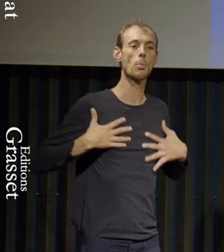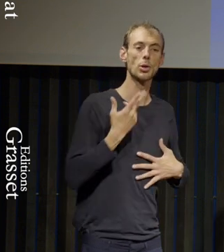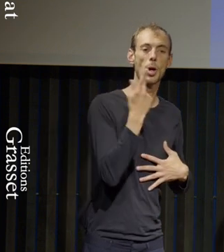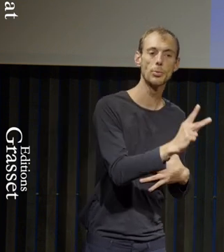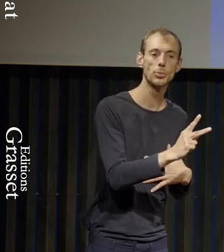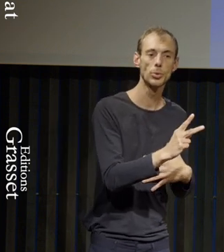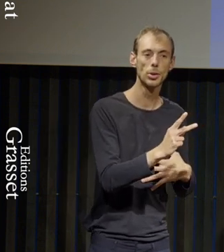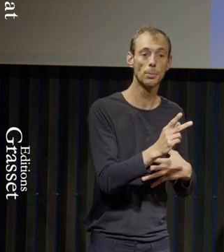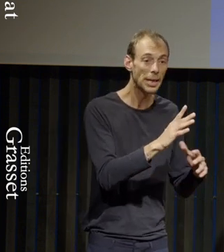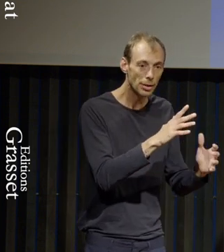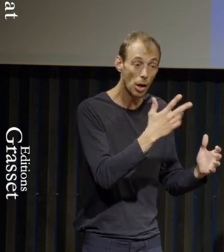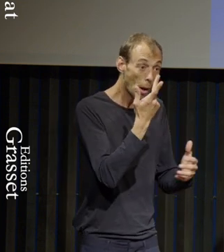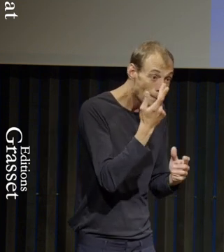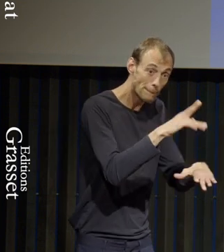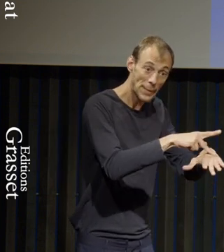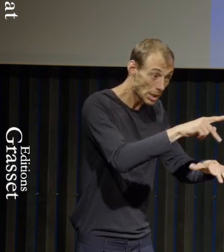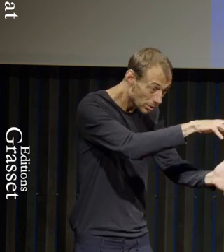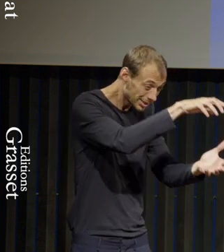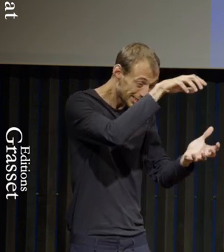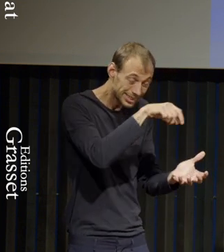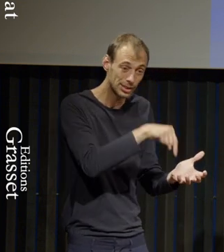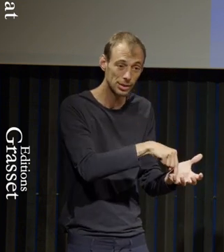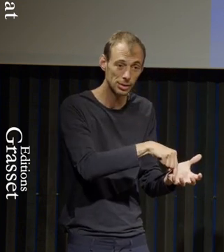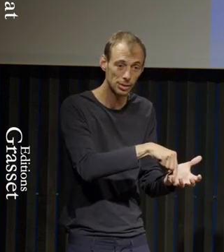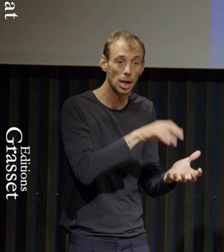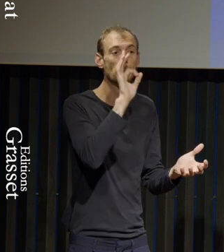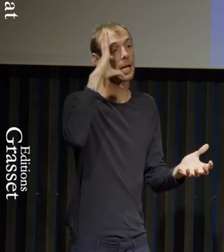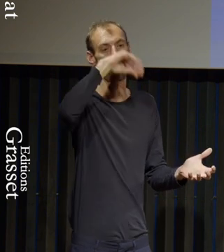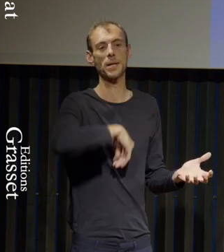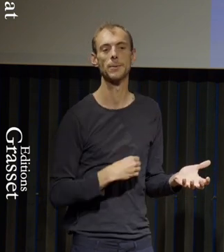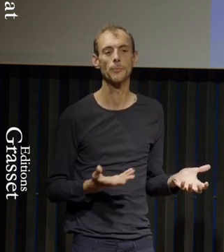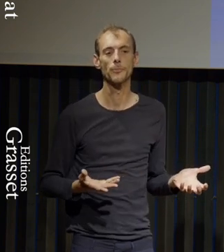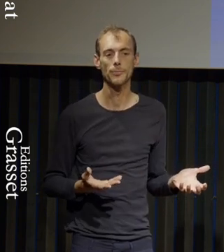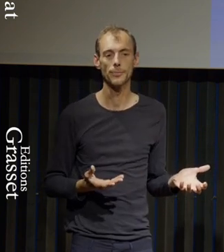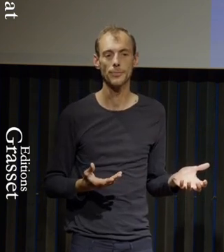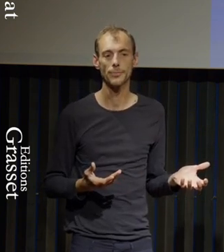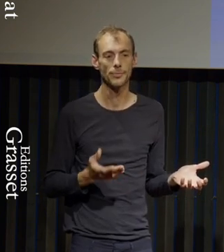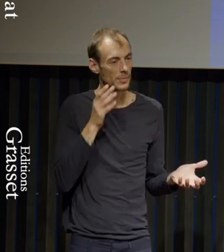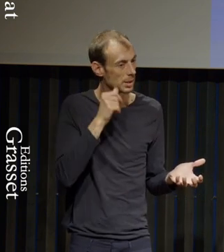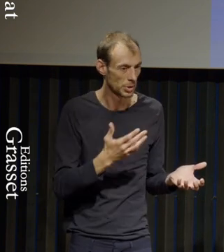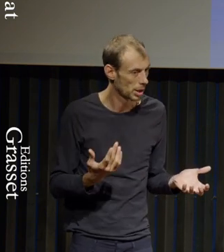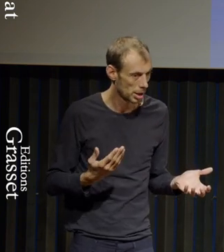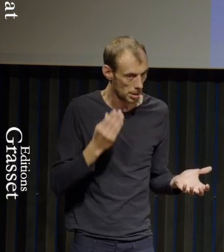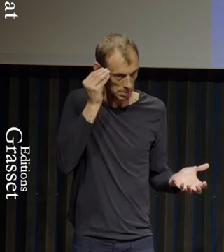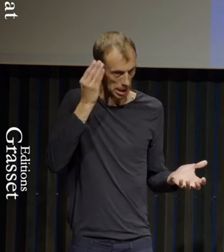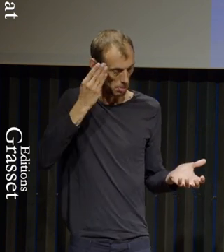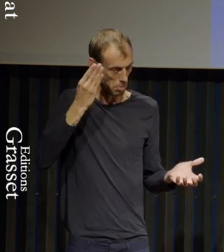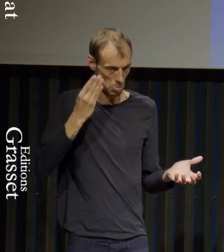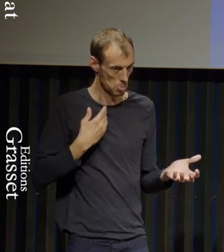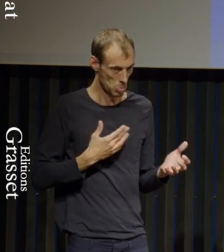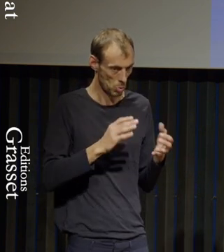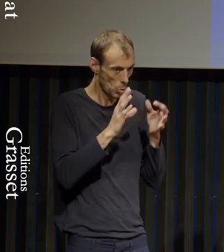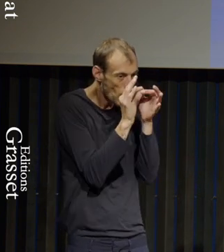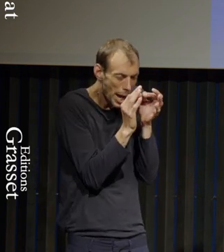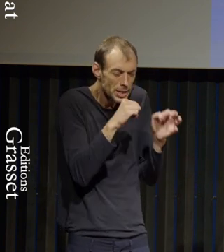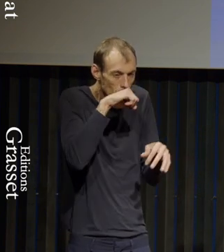patient. Donc, dans l'exercice de la psychiatrie, il faut ce goût du récit. Alors, vous avez évoqué tout à l'heure aussi la question